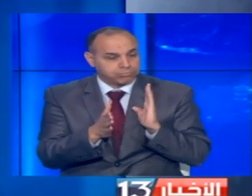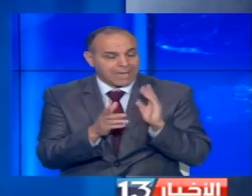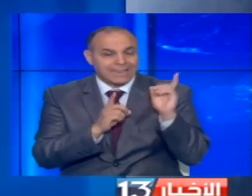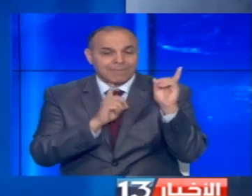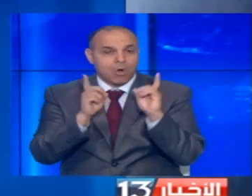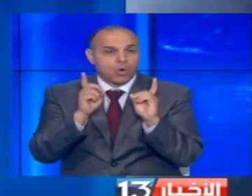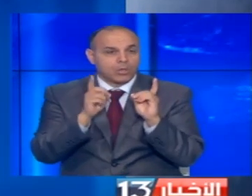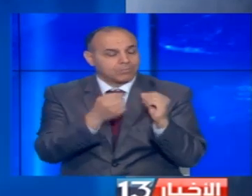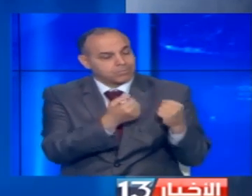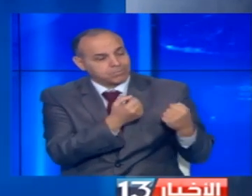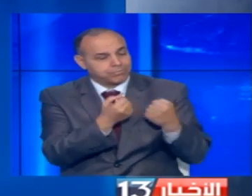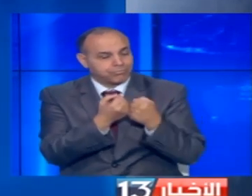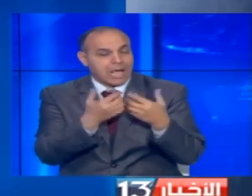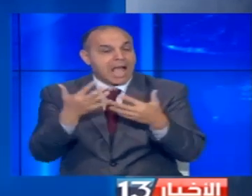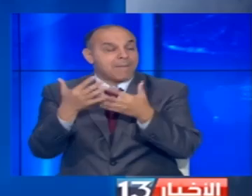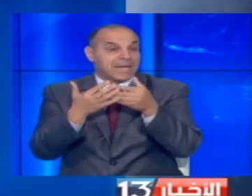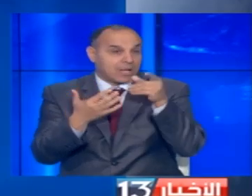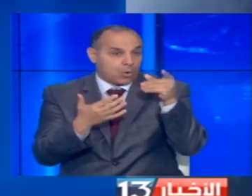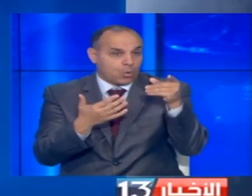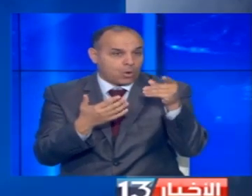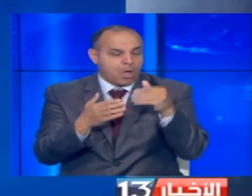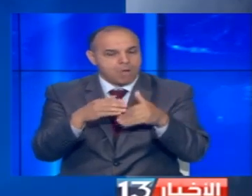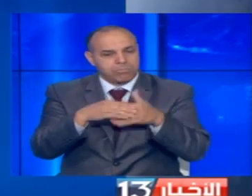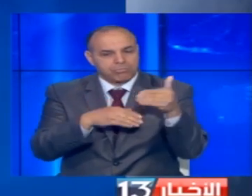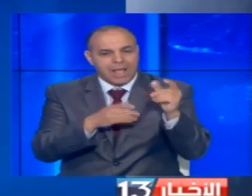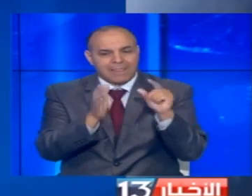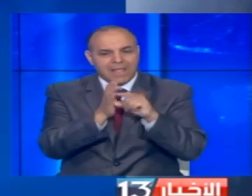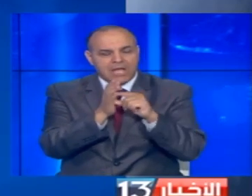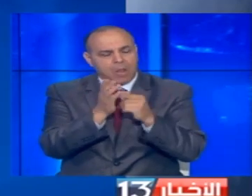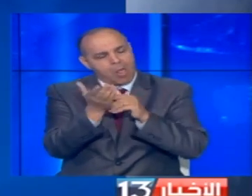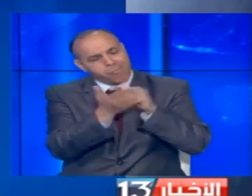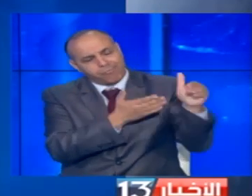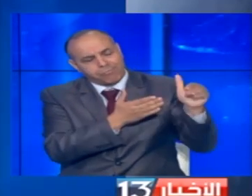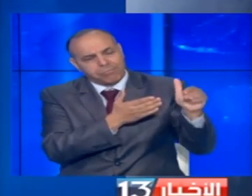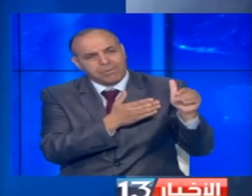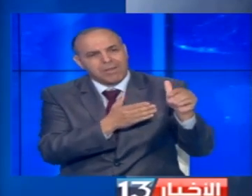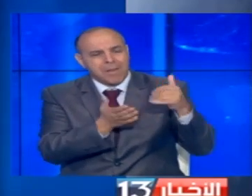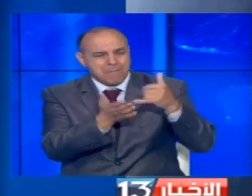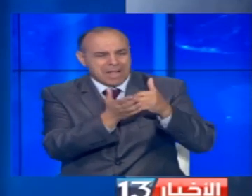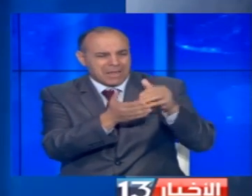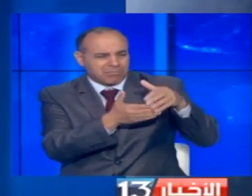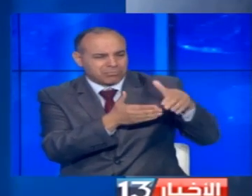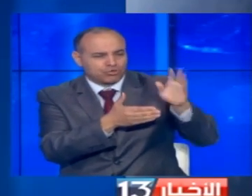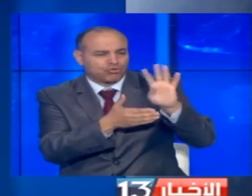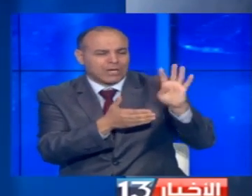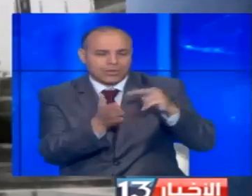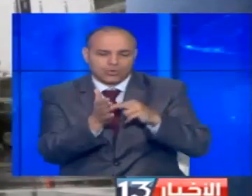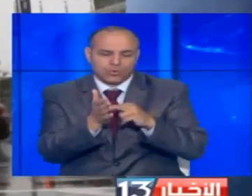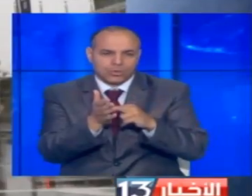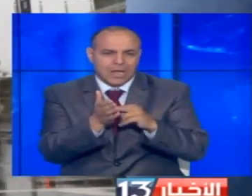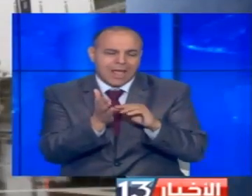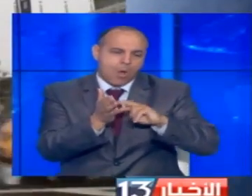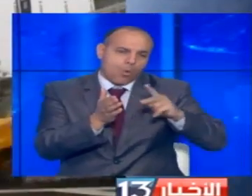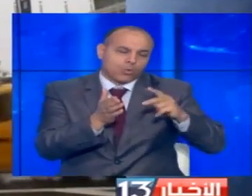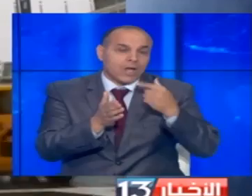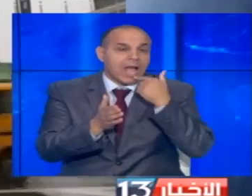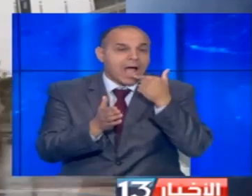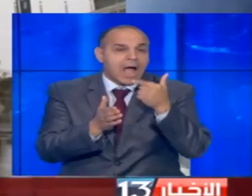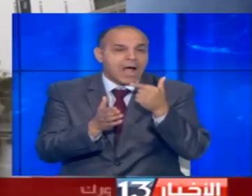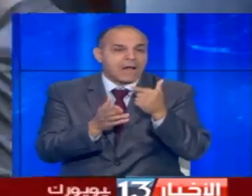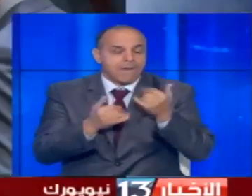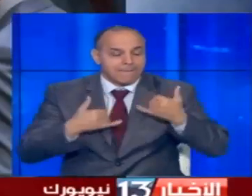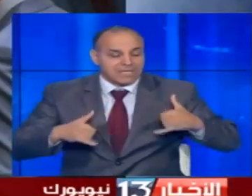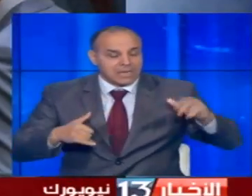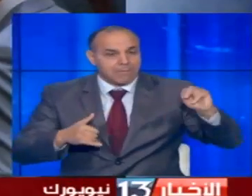ديمقراطيه تدعمهم الولايات المتحده اخرجت تنظيم داعش الارهابي من بلده هجين شرق البلاد على صعيد اخر مدد